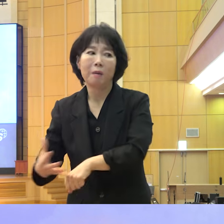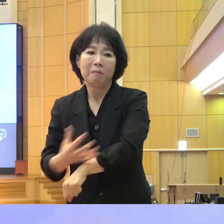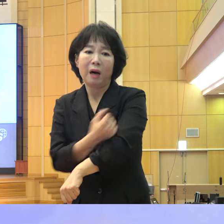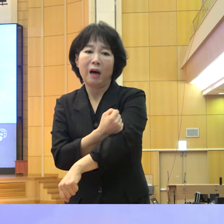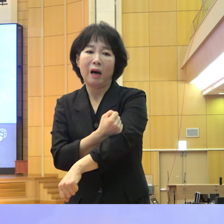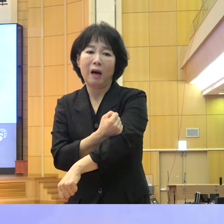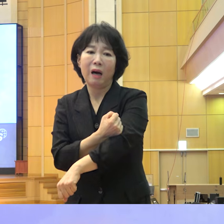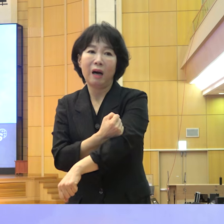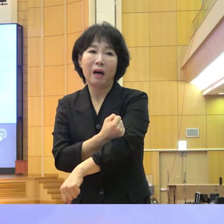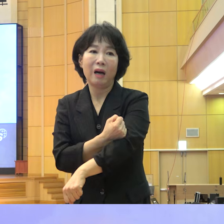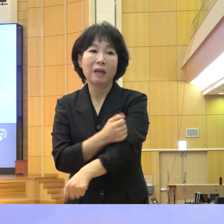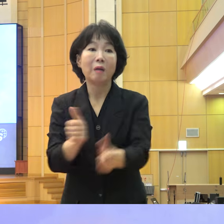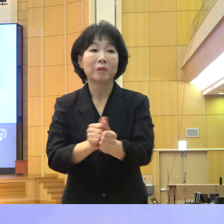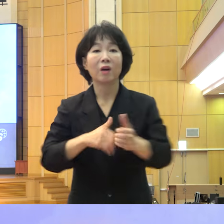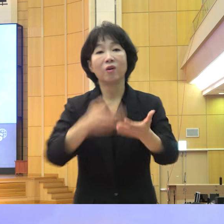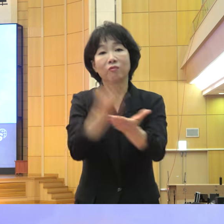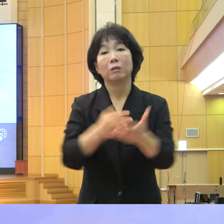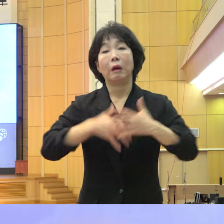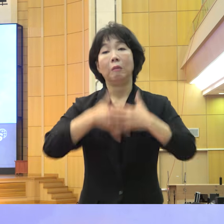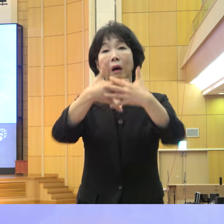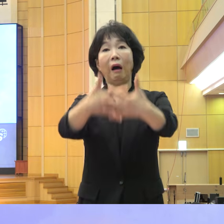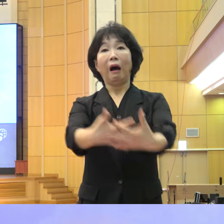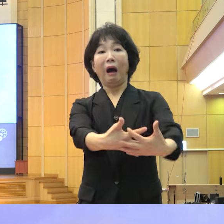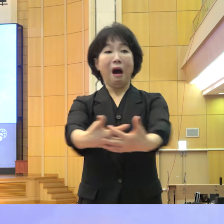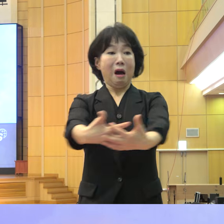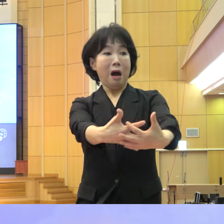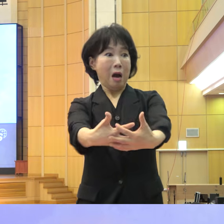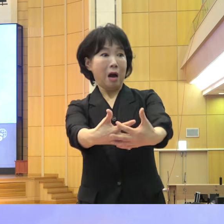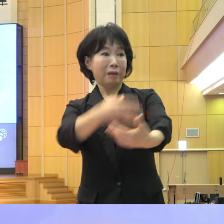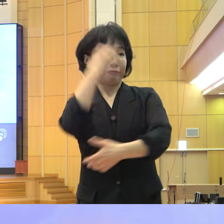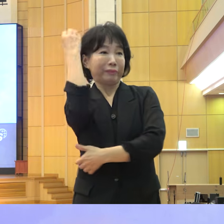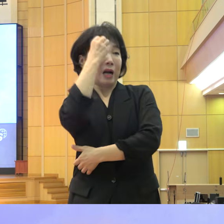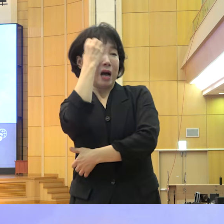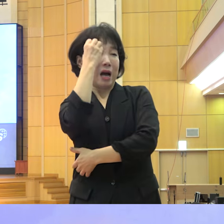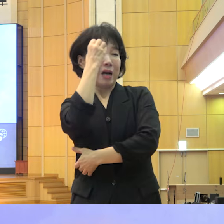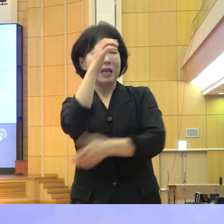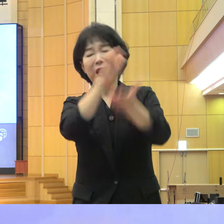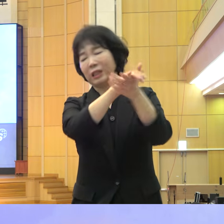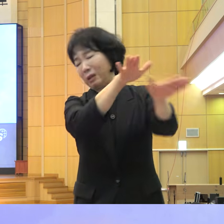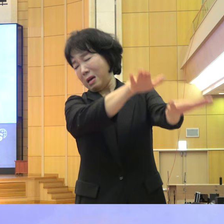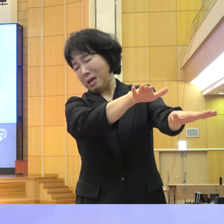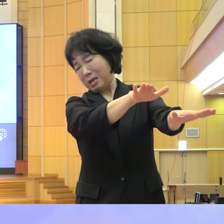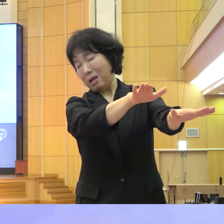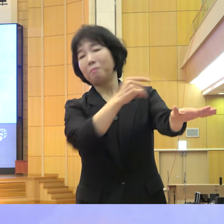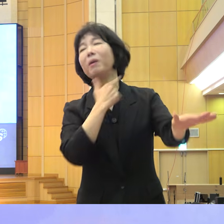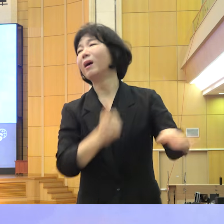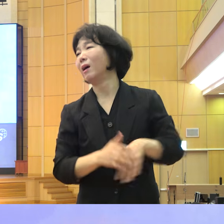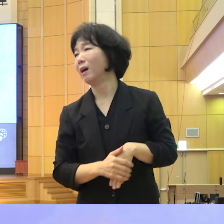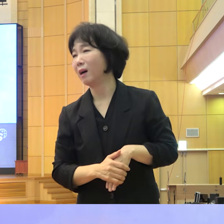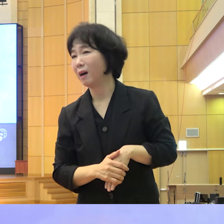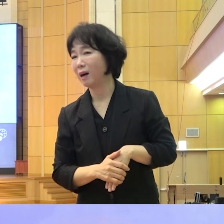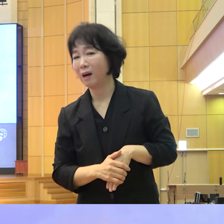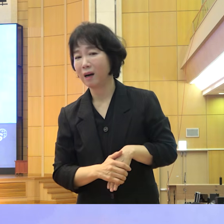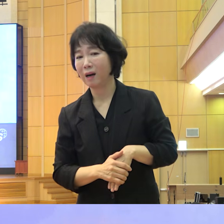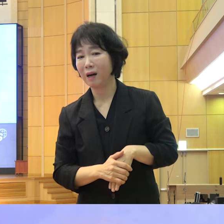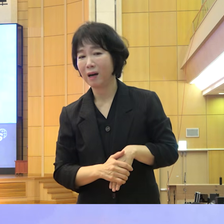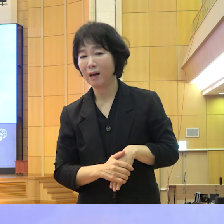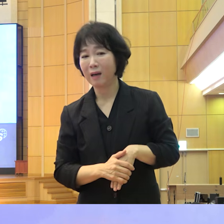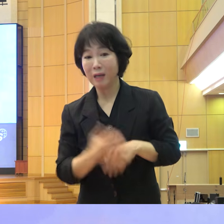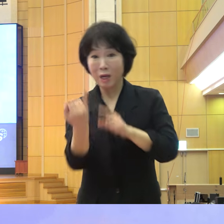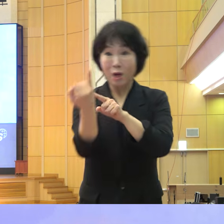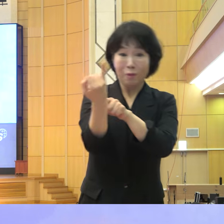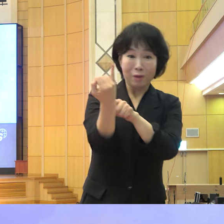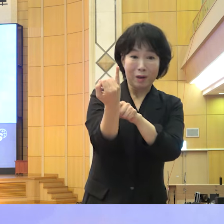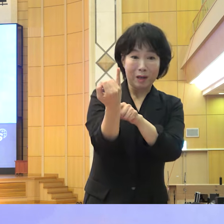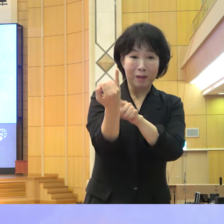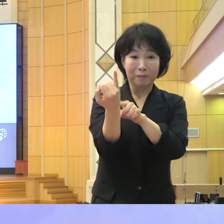배가 이르치요. 그러다 그냥 기도했어. 그리고 나는 강단에서 기도했어. 조금 있다가 그 부인이